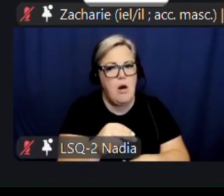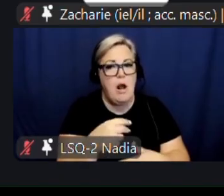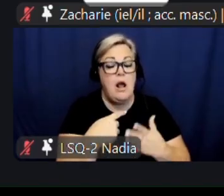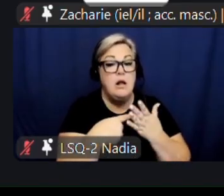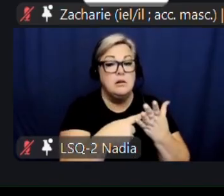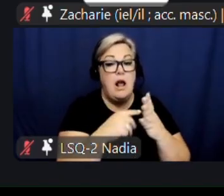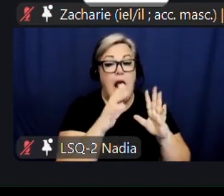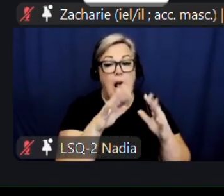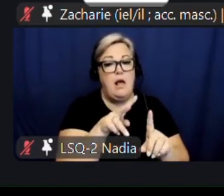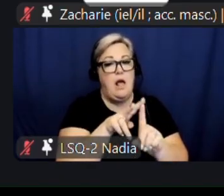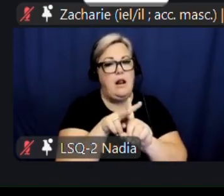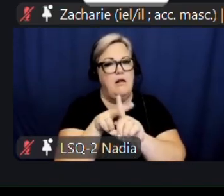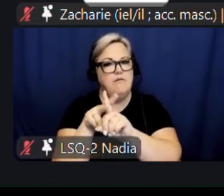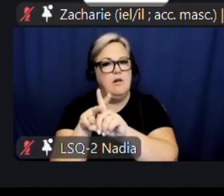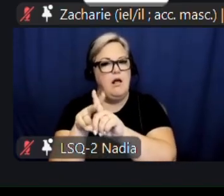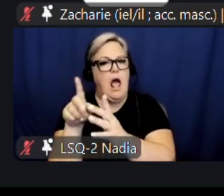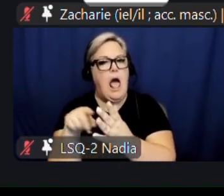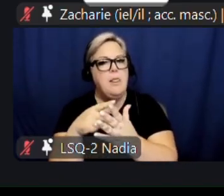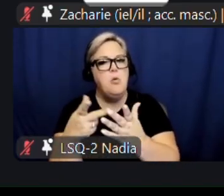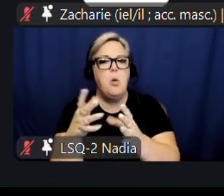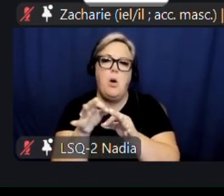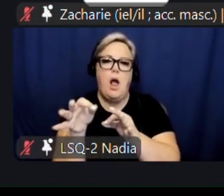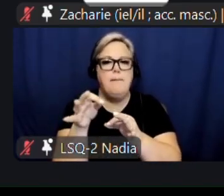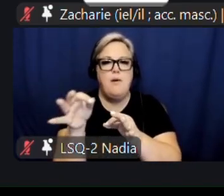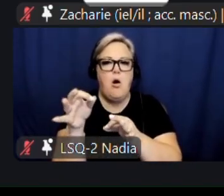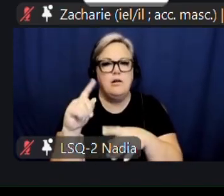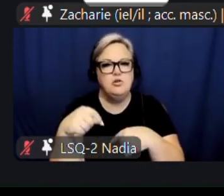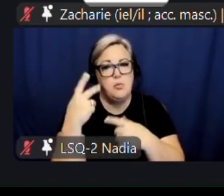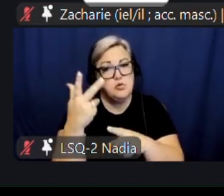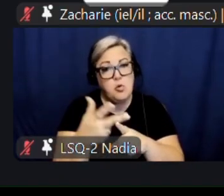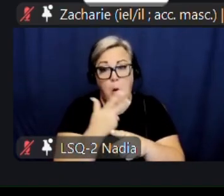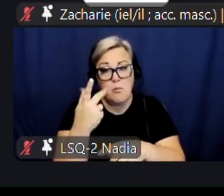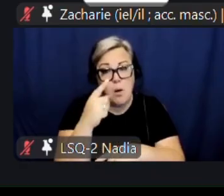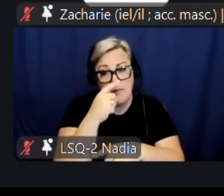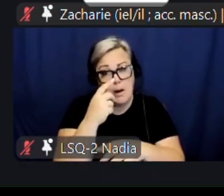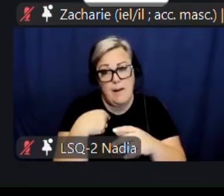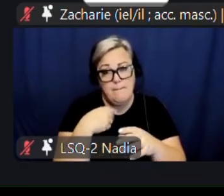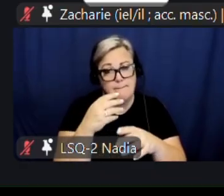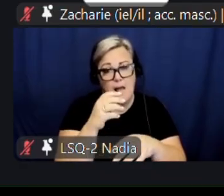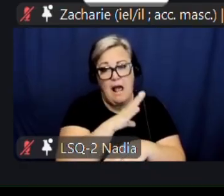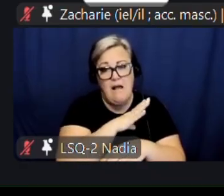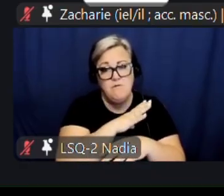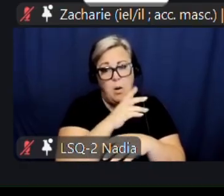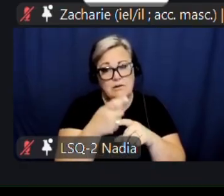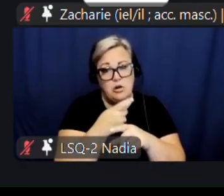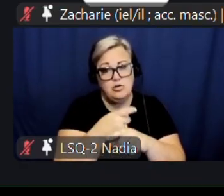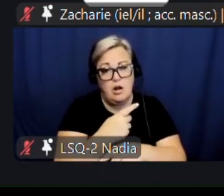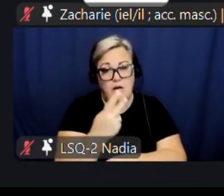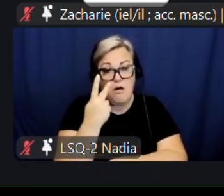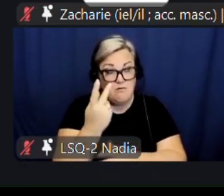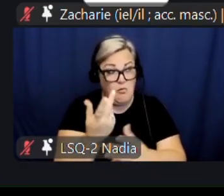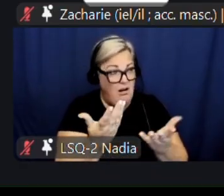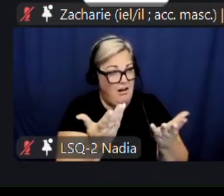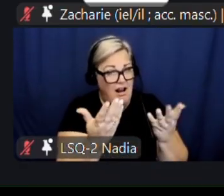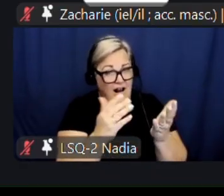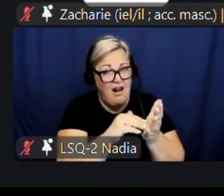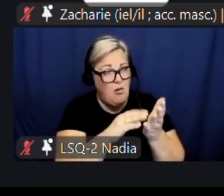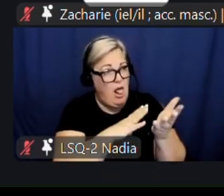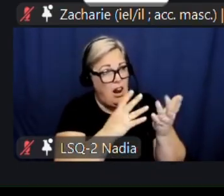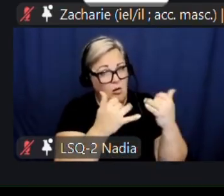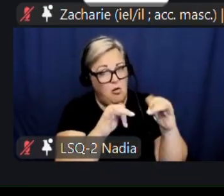tous mes rendez-vous ont été annulés ou reportés. Ça dure depuis 3 mois, je n'ai pas accès à un médecin. Donc, on voit encore ce genre de situation